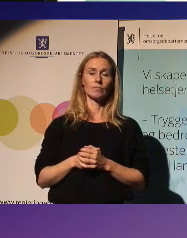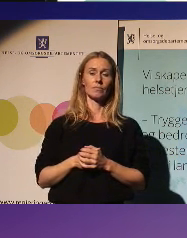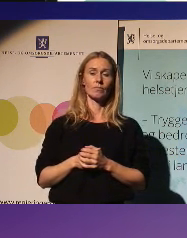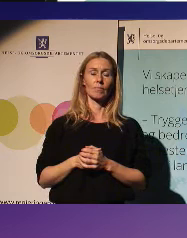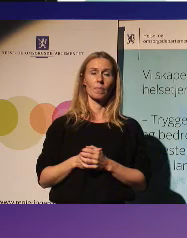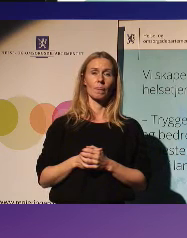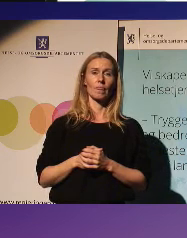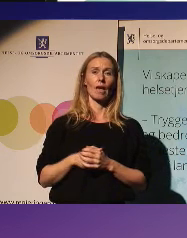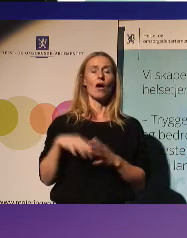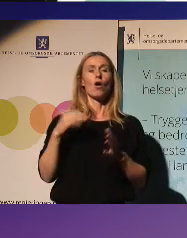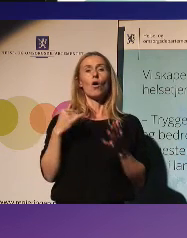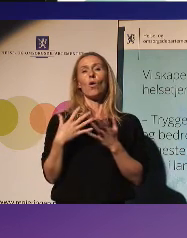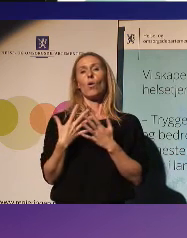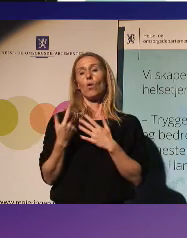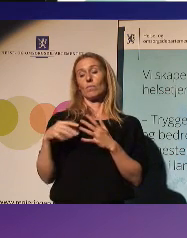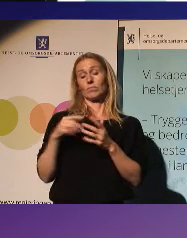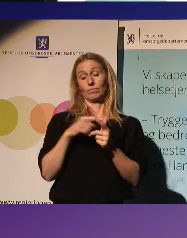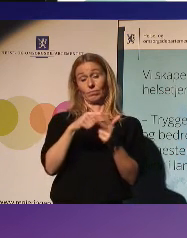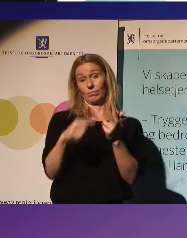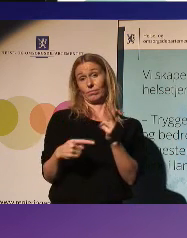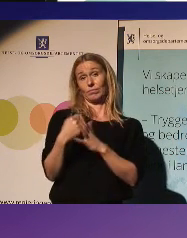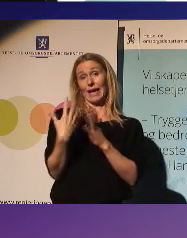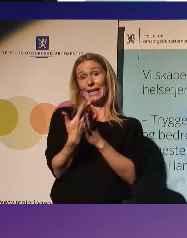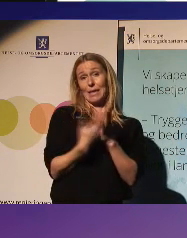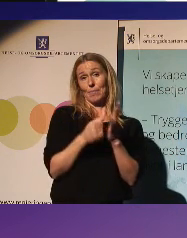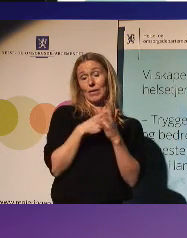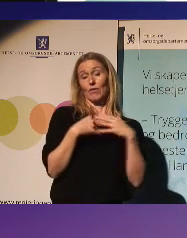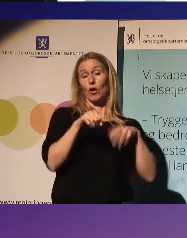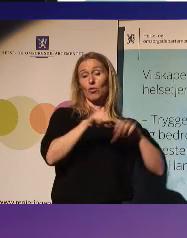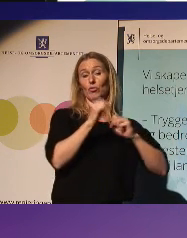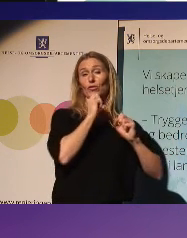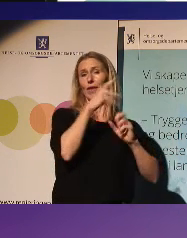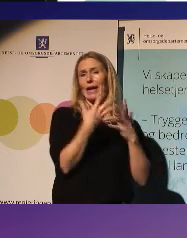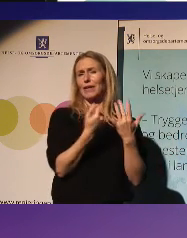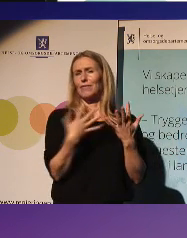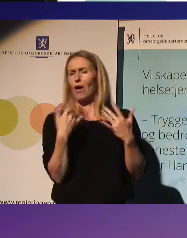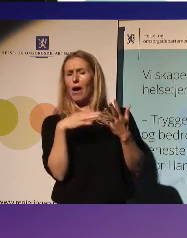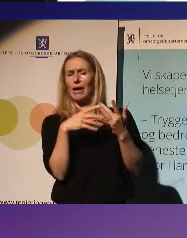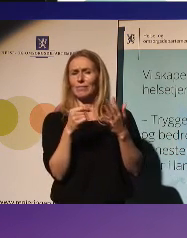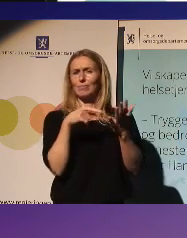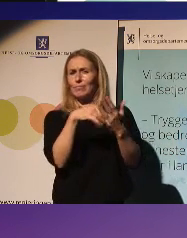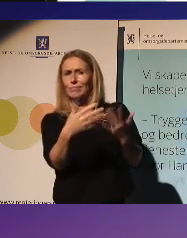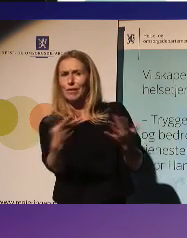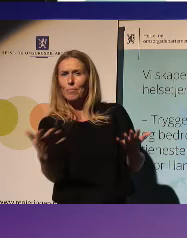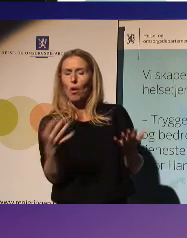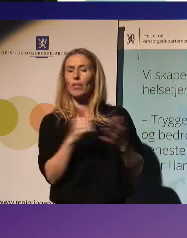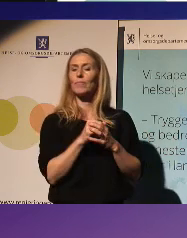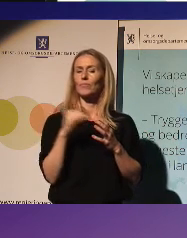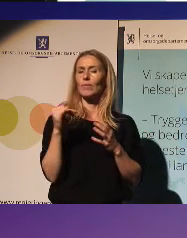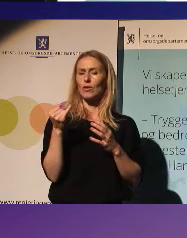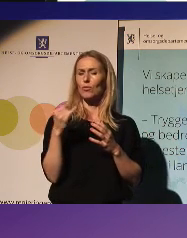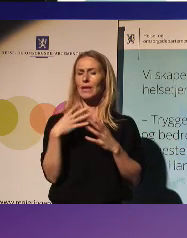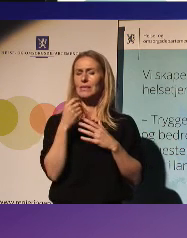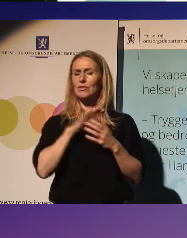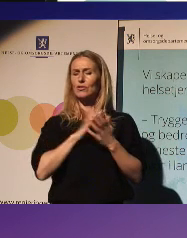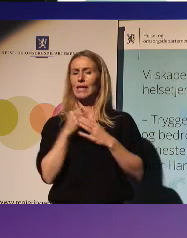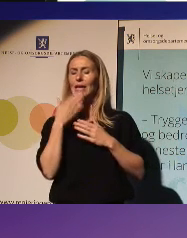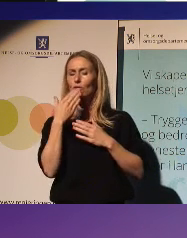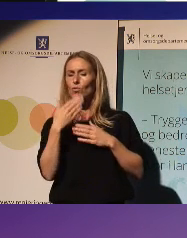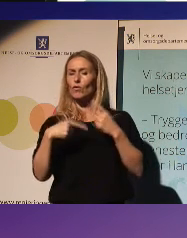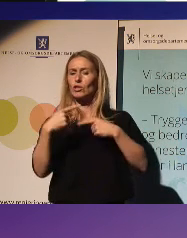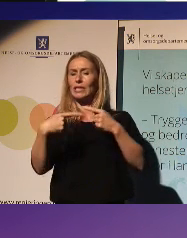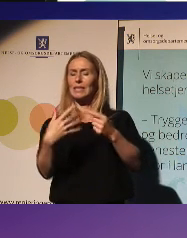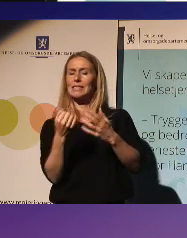Og hva vil jeg da med disse eksemplene fra kommunehverdagen i Sola? Jeg synes det er en god fortsettelse på historien om mestring